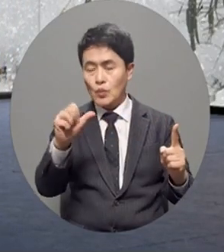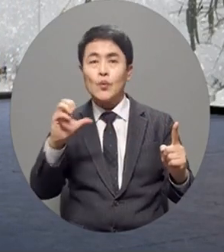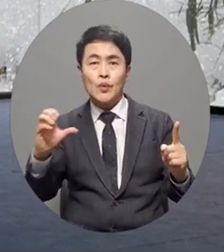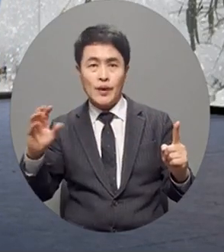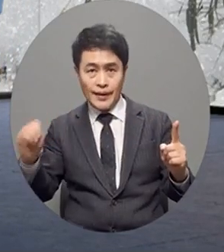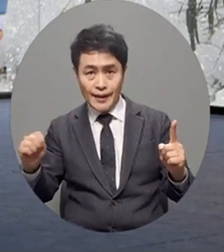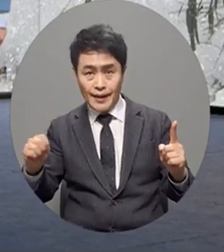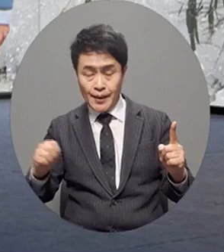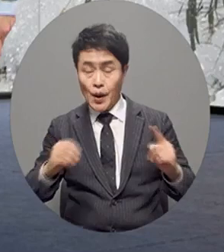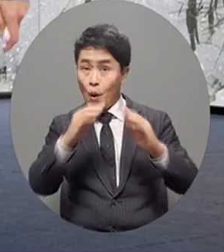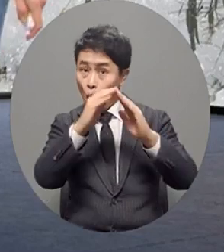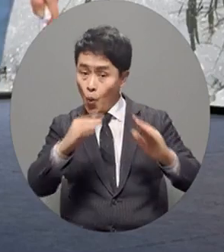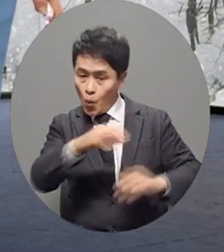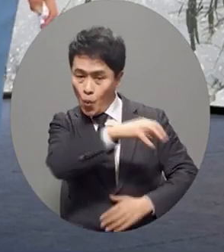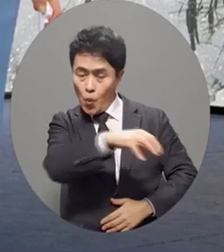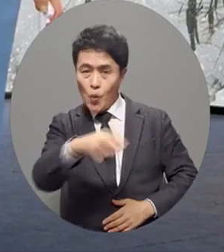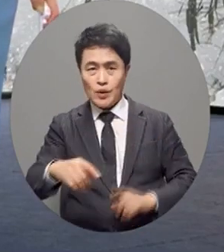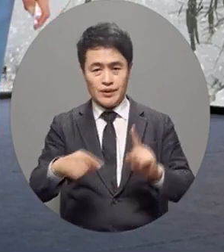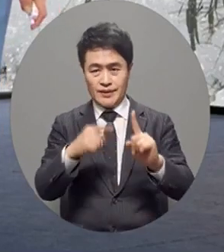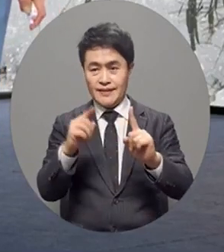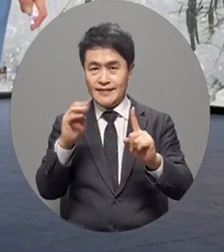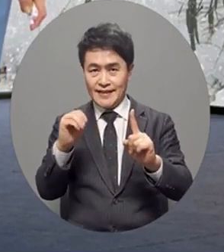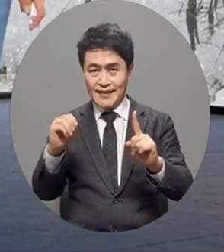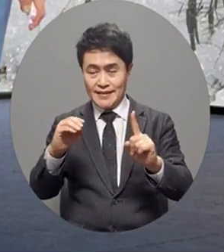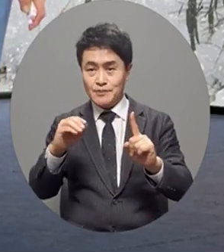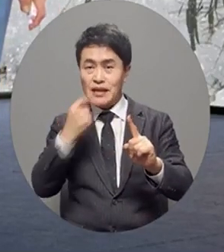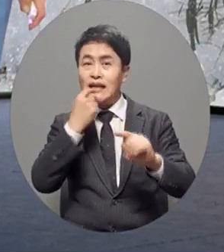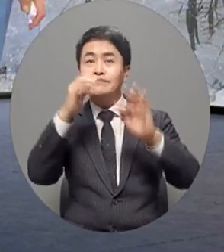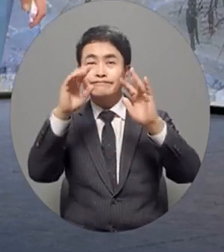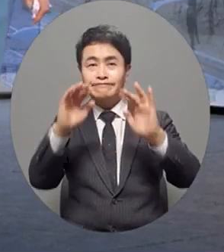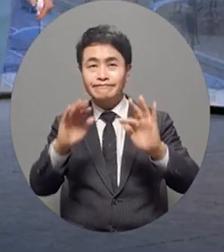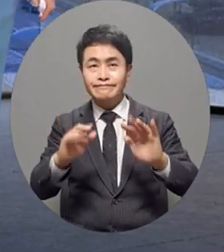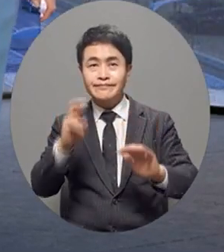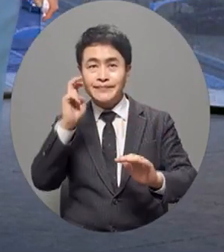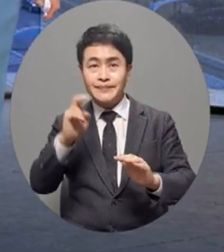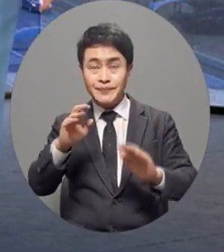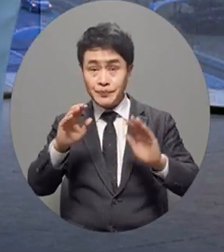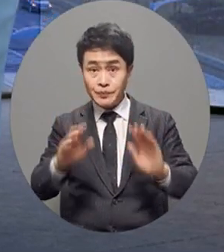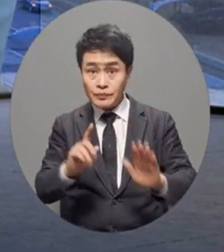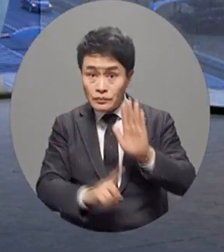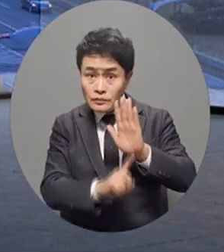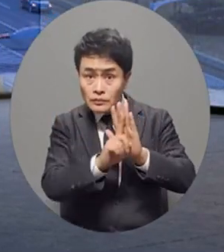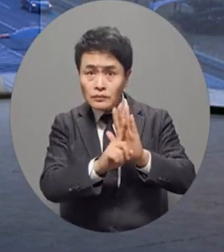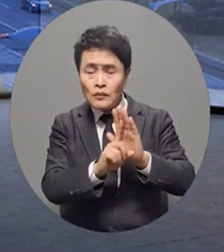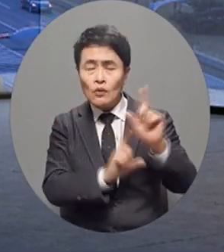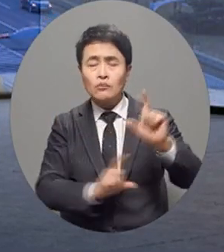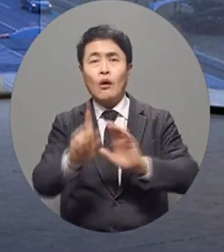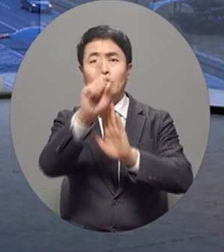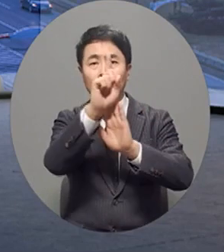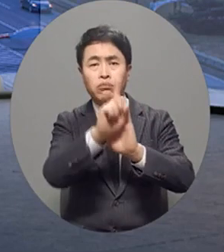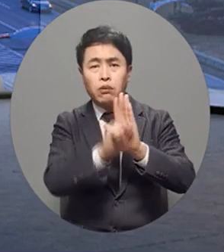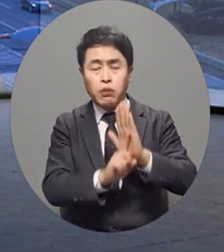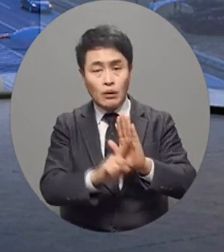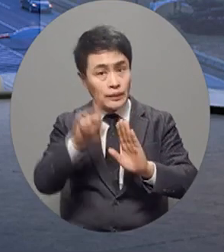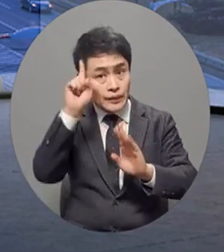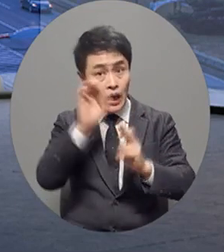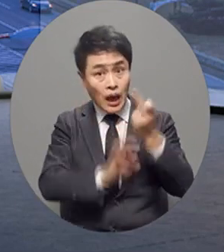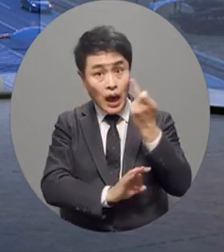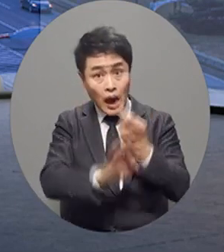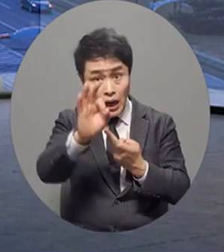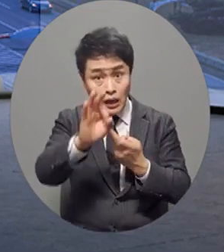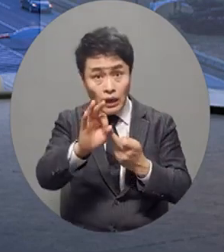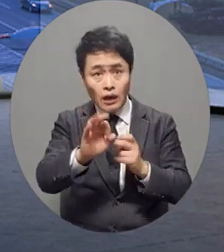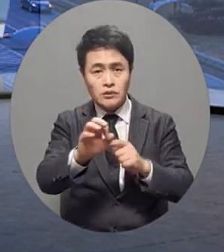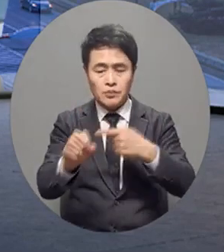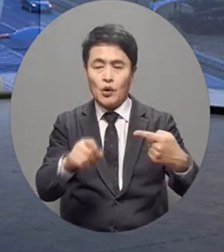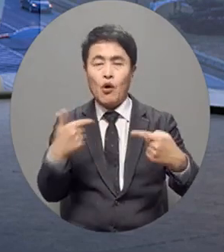5cm, 호남 곳곳으로도 1cm 안팎의 적설이 예상됩니다. 기온도 덩달아 뚝뚝 떨어져 내일 아침 서울의 기온이 영하